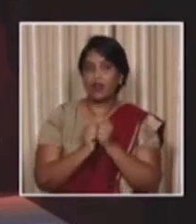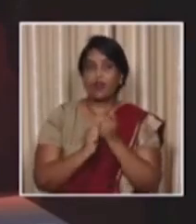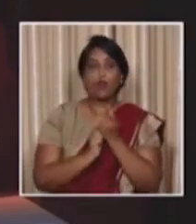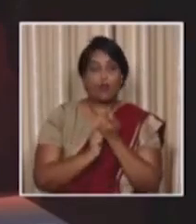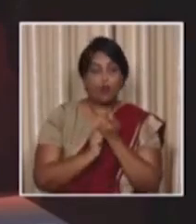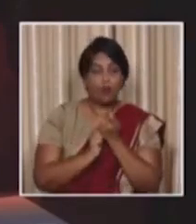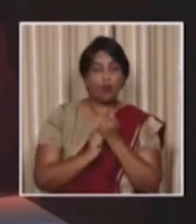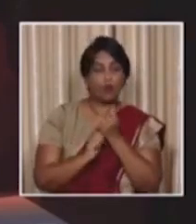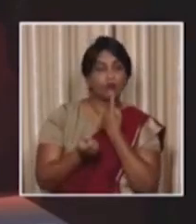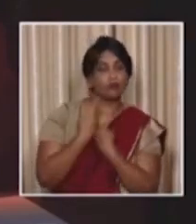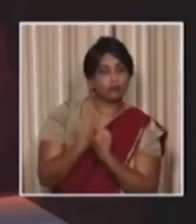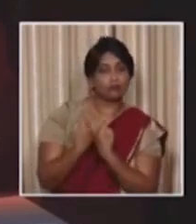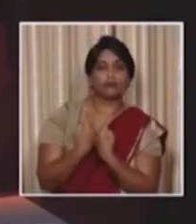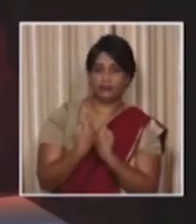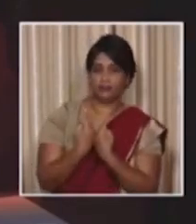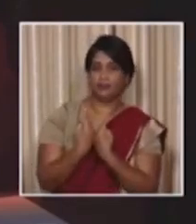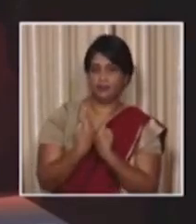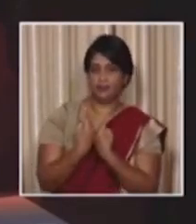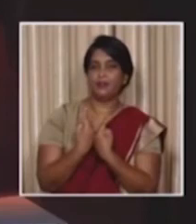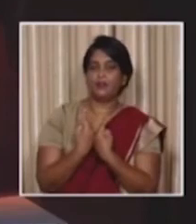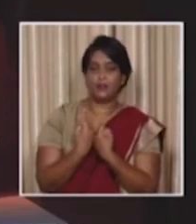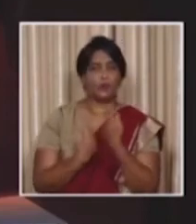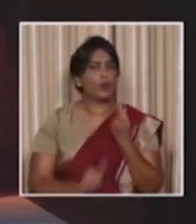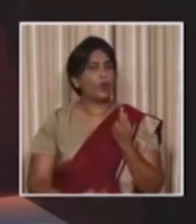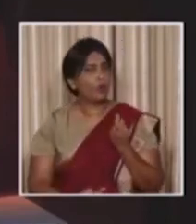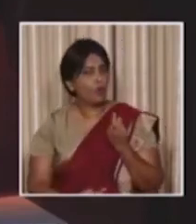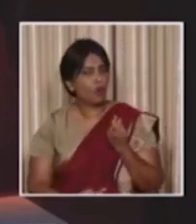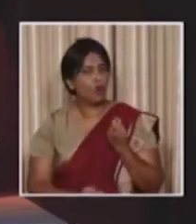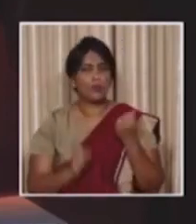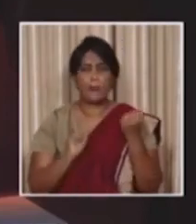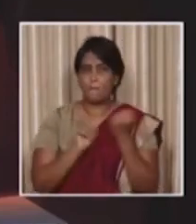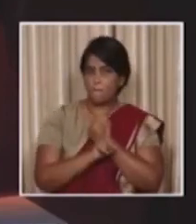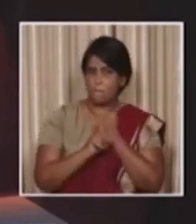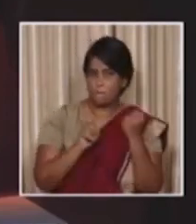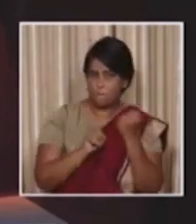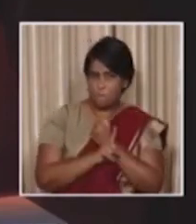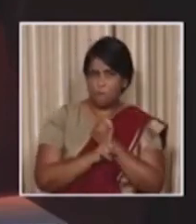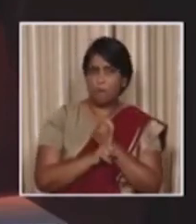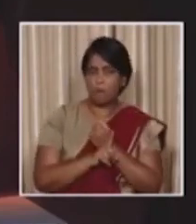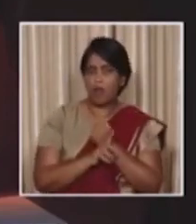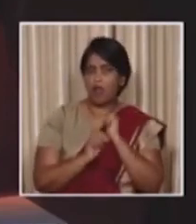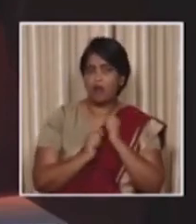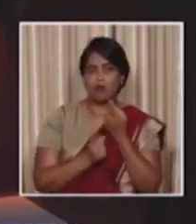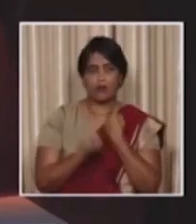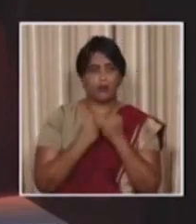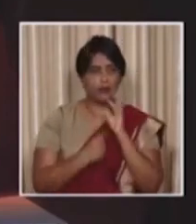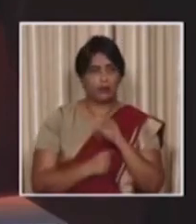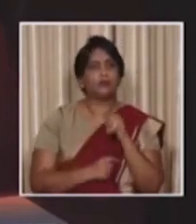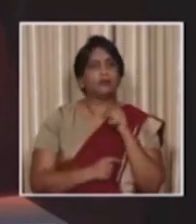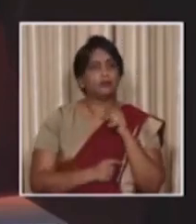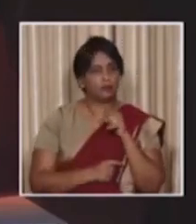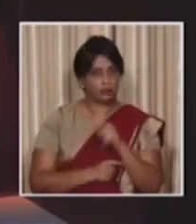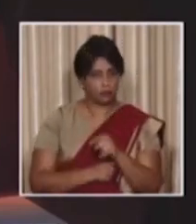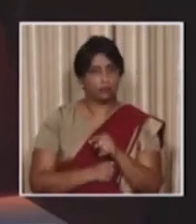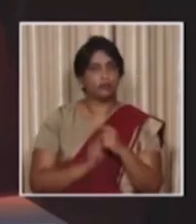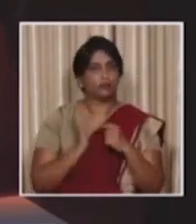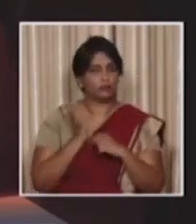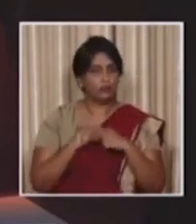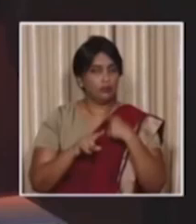ஜனாதிபதி தலைமையிலான அரசாங்கம் வட்வரியை 18% அதிகரித்துள்ளதாக எதிர்க்கட்சி தலைவர் சஜித்